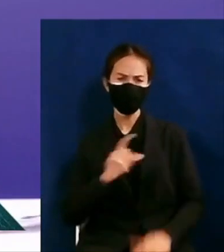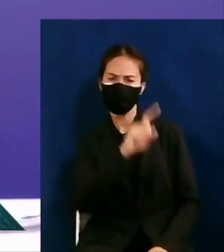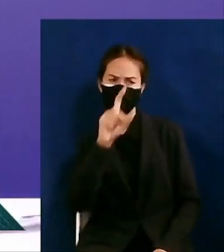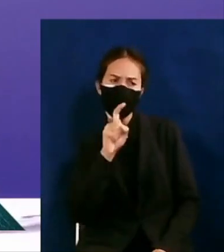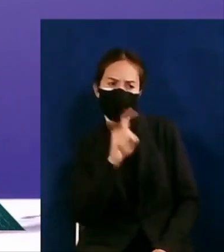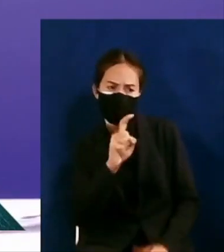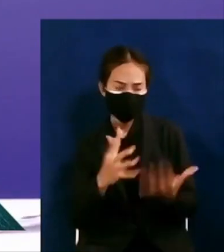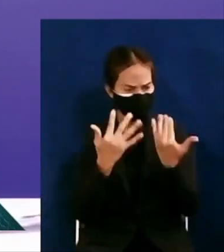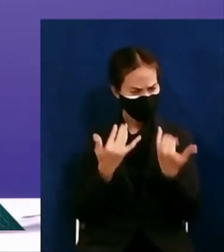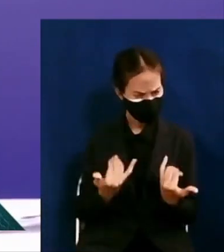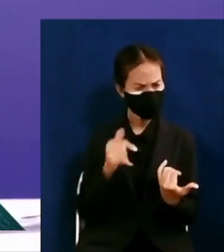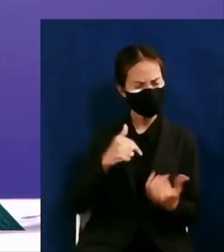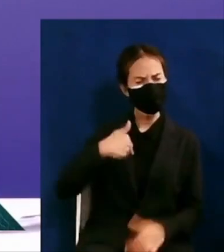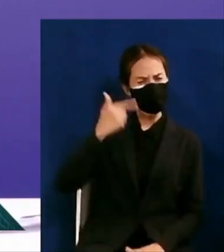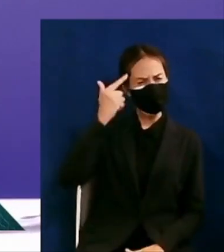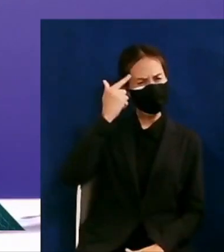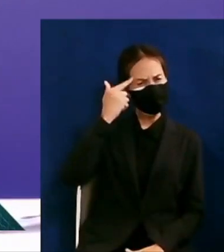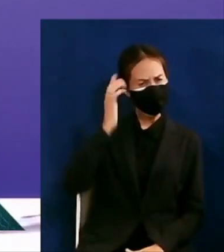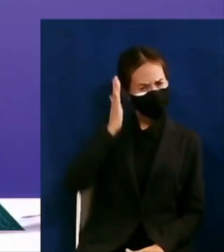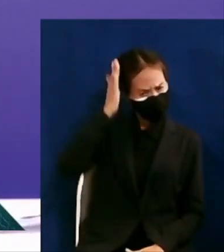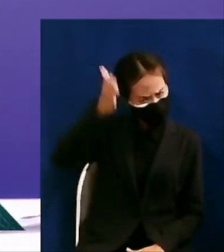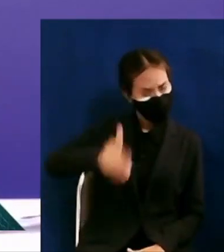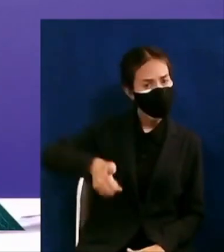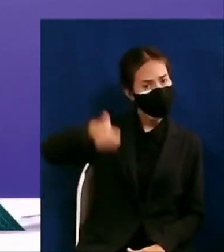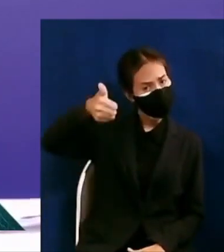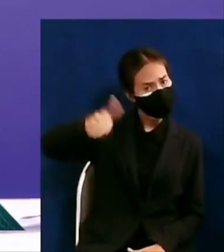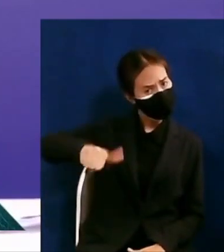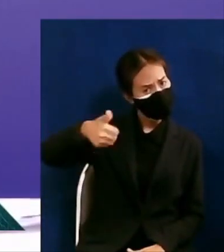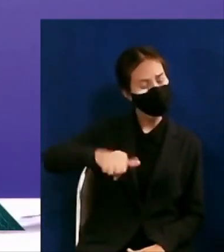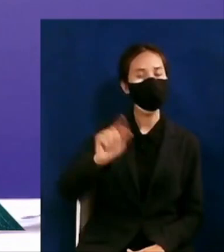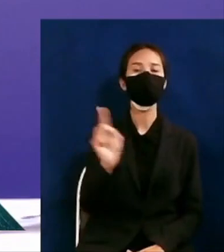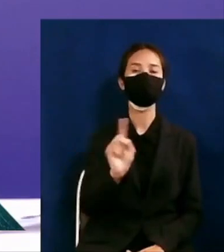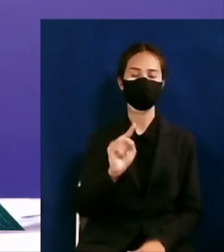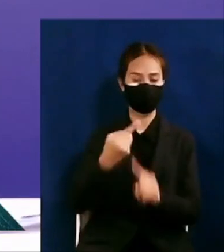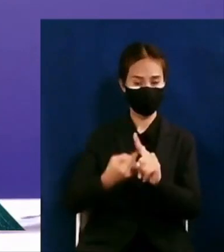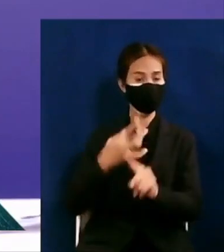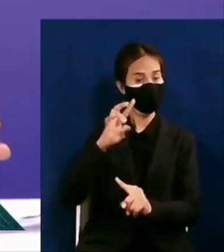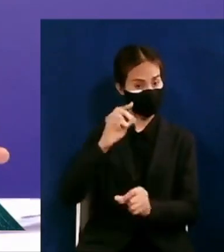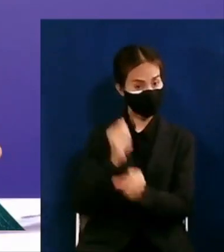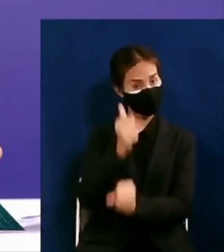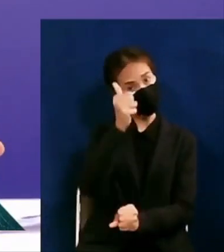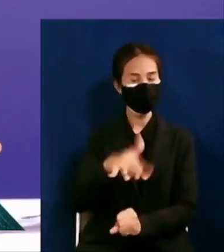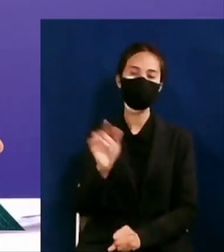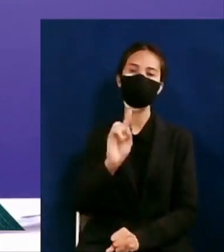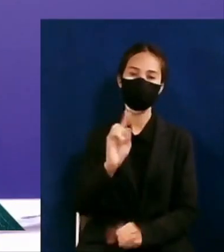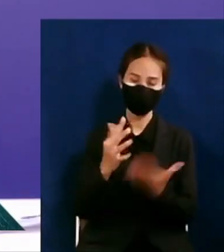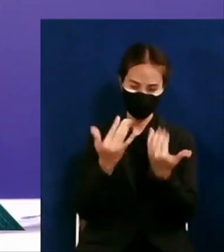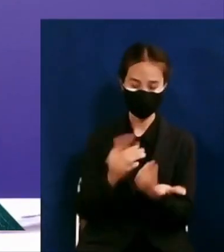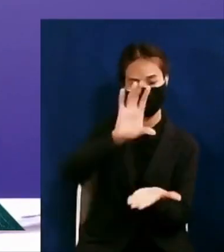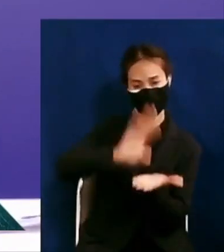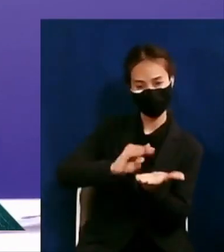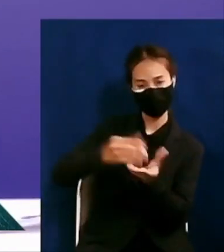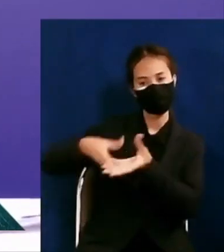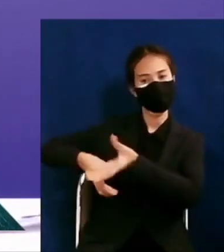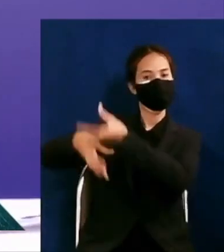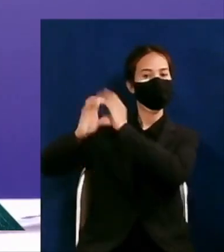อนเน้นย้ำแม้โควิดลดลงกาดยังไม่ตกหน้ากากช่วยป้องกันติดและแพร่เชื้อแนะพกหน้ากาก